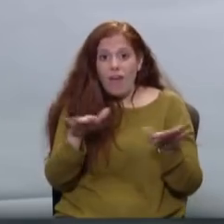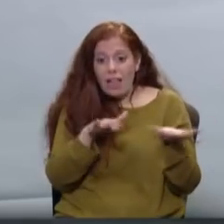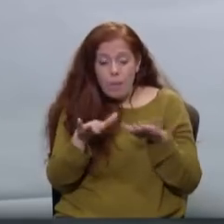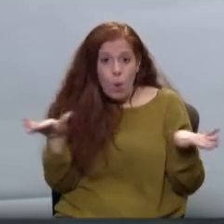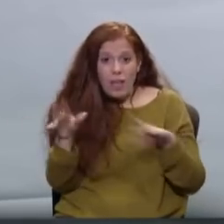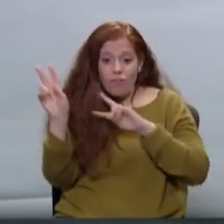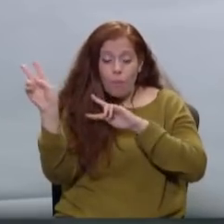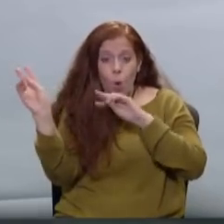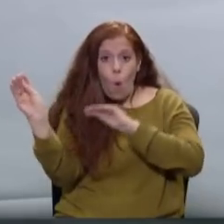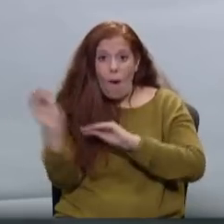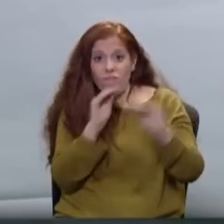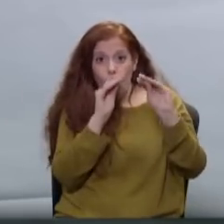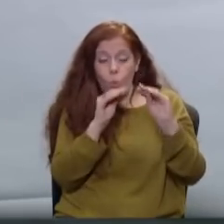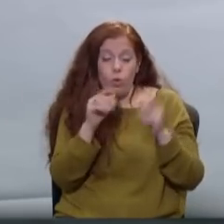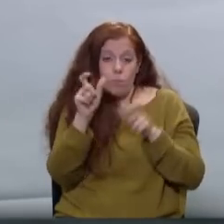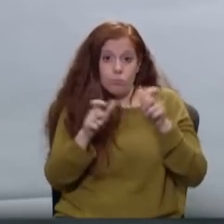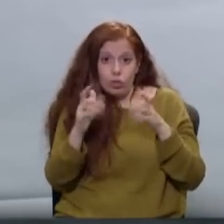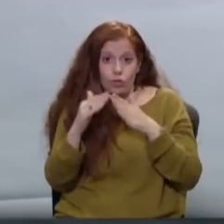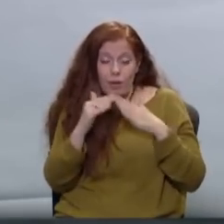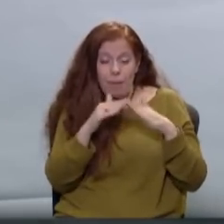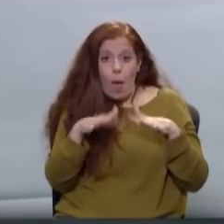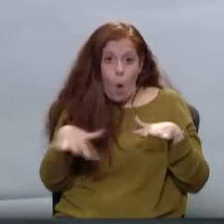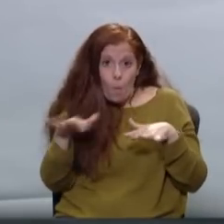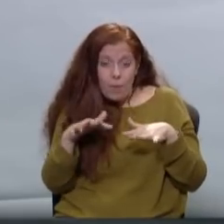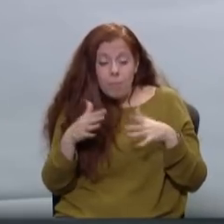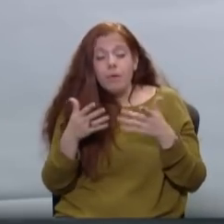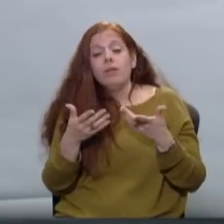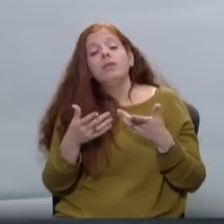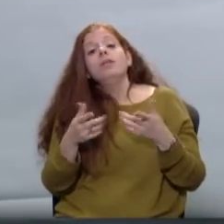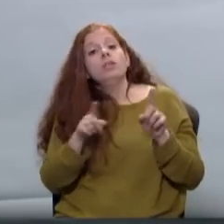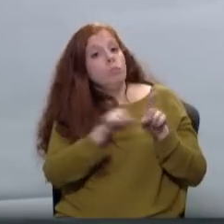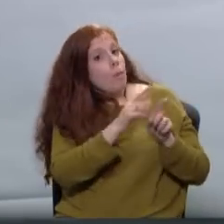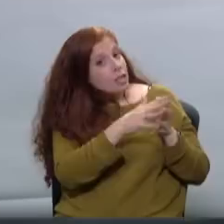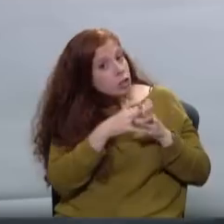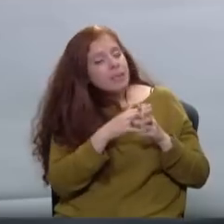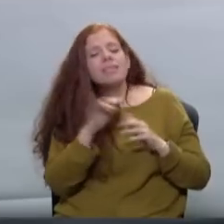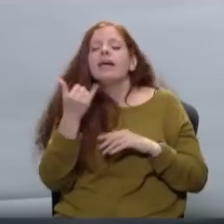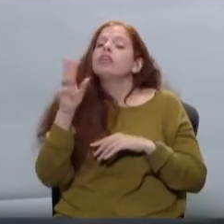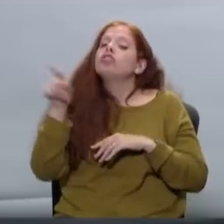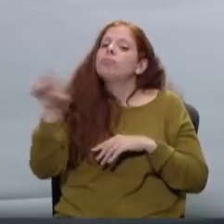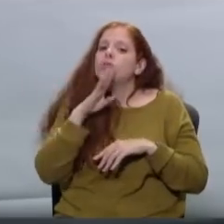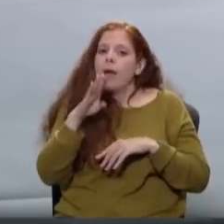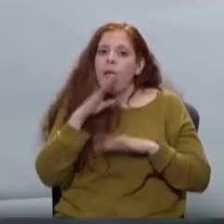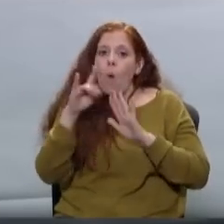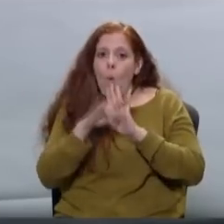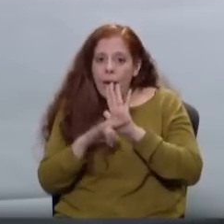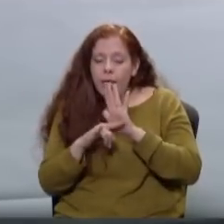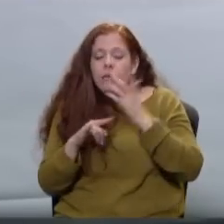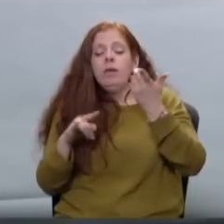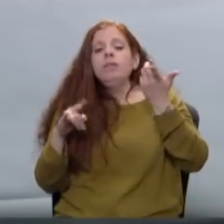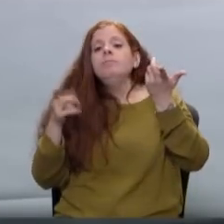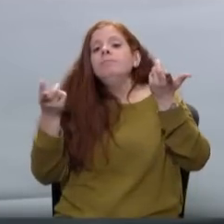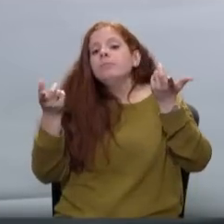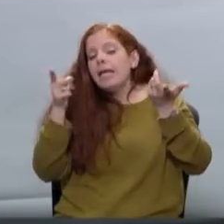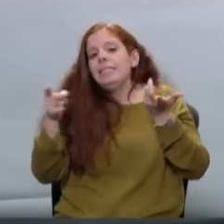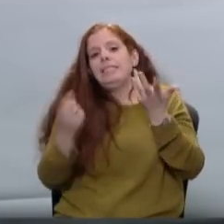בחוזה למתיישבים האירופים. כמו בארצות הברית, בקנדה. עם השמורות המיוחדות. כן, רק ששם יש איזושהי בעיה חוקית גם עם העניין הזה שמעסיקה את הקנדים המון שנים, אז